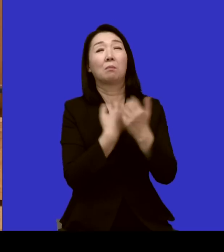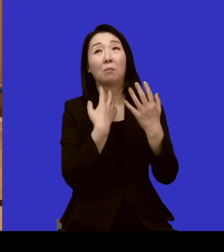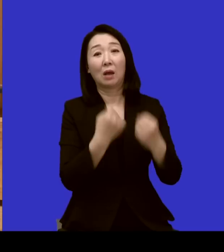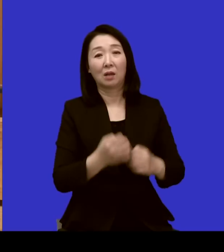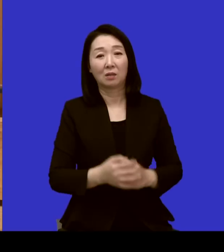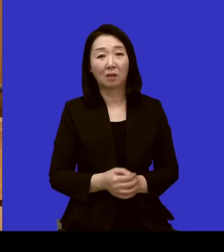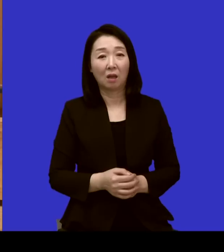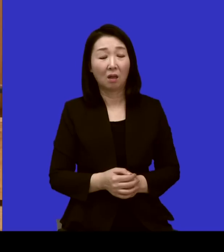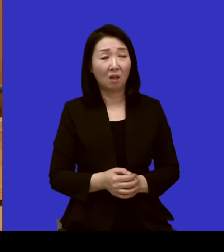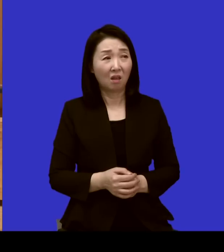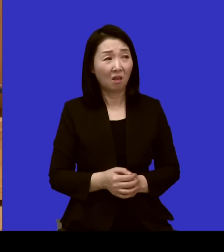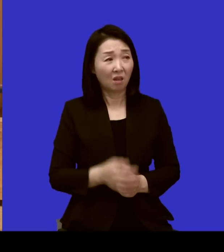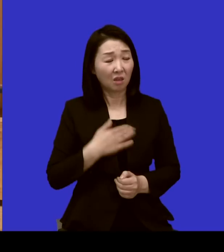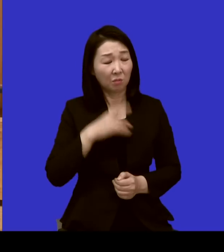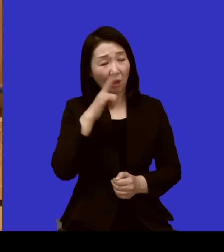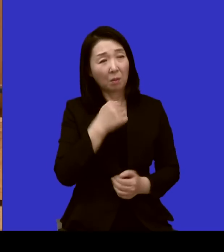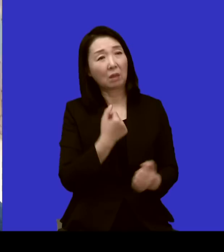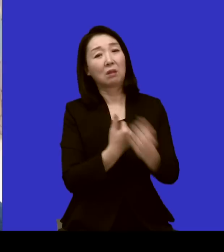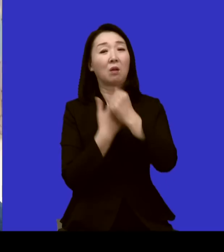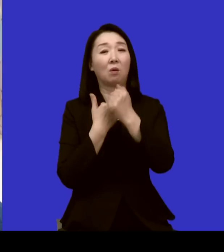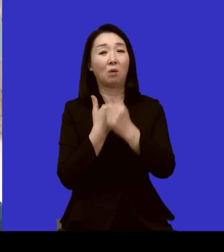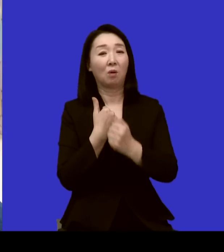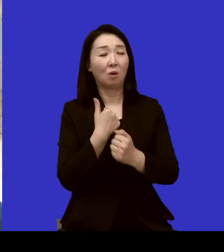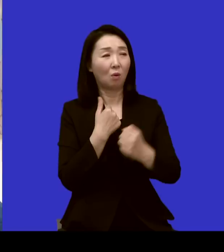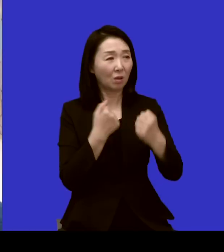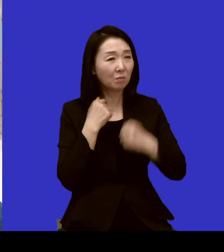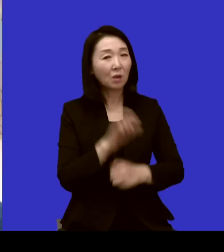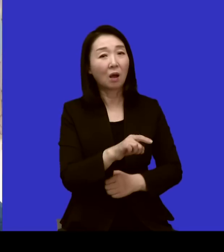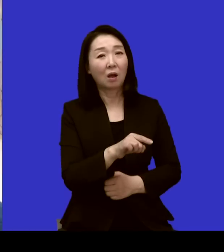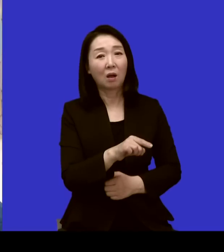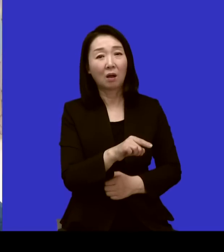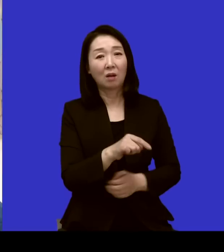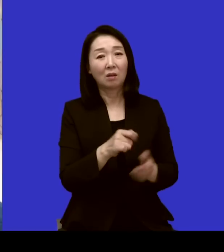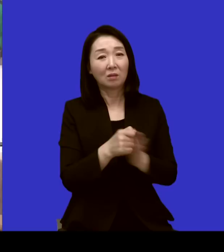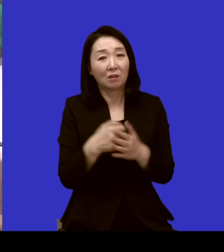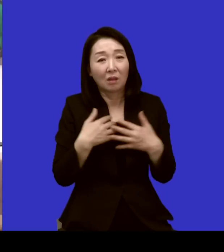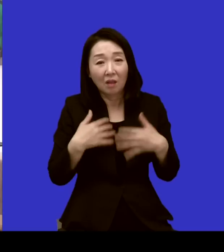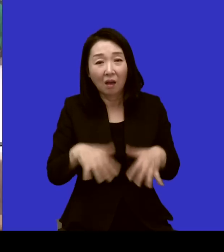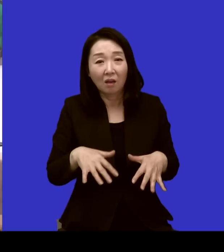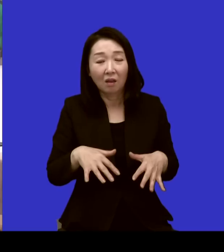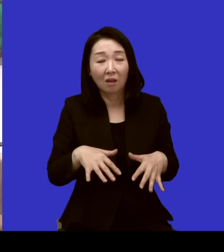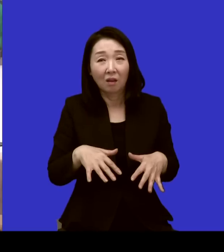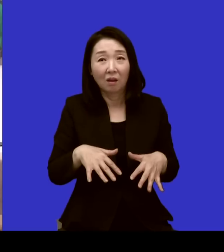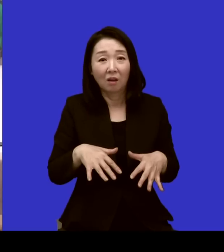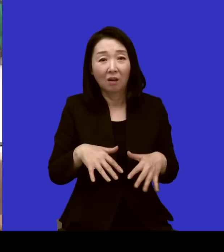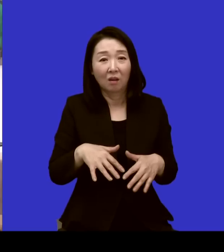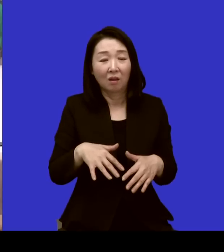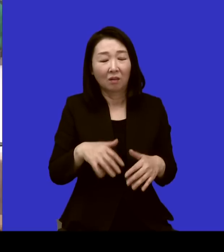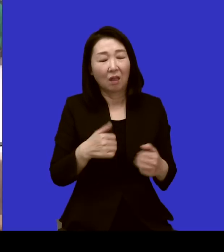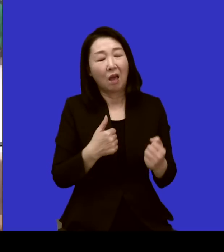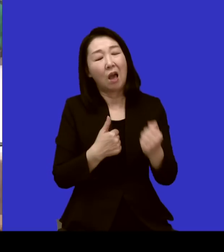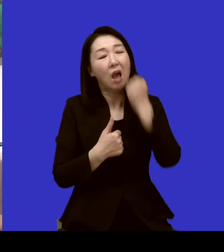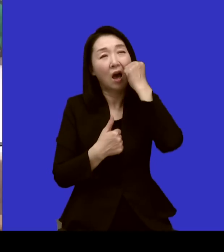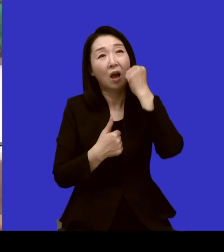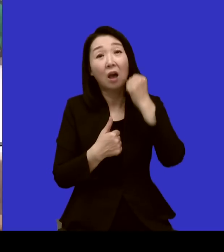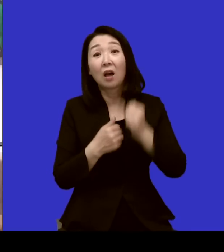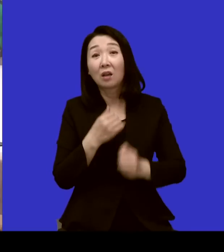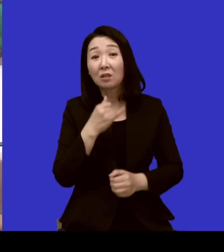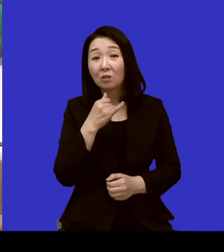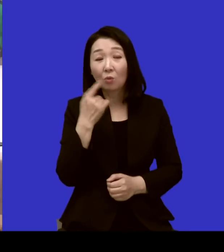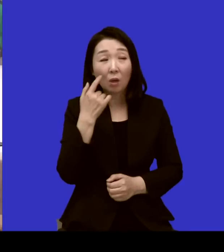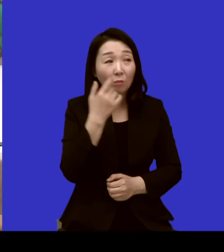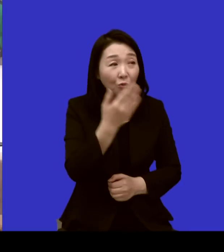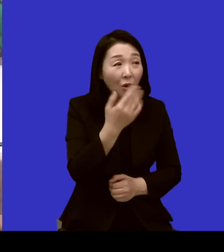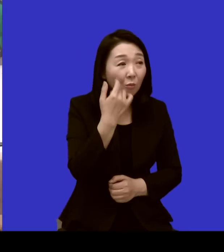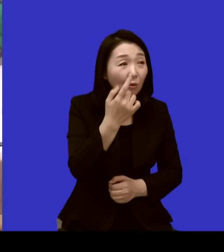친구들. 수틀리면 때리고 그러니까 뭐 이제 힘이 워낙 세니까 제가 또 약하니까 목사님을 예, 의도맞고 그러니까 이제 왜 좀 뭘